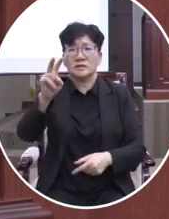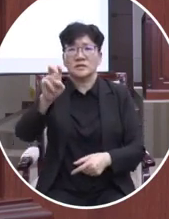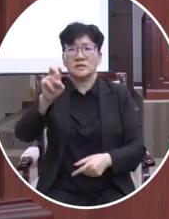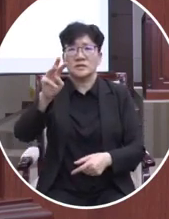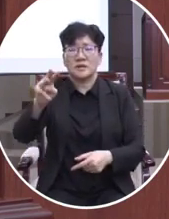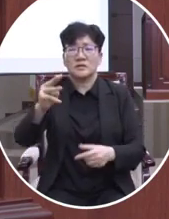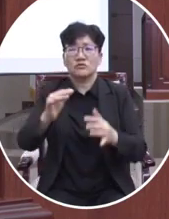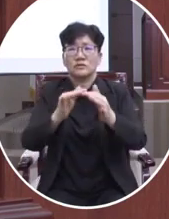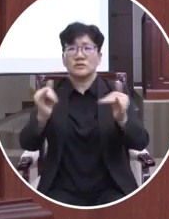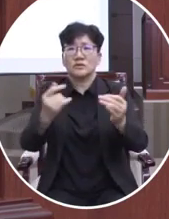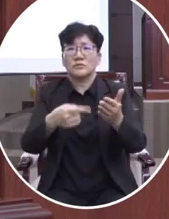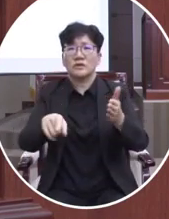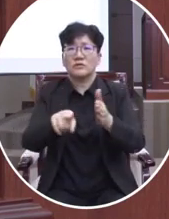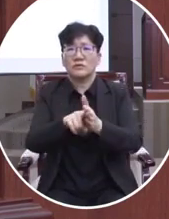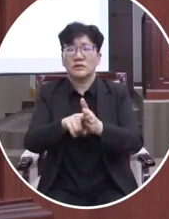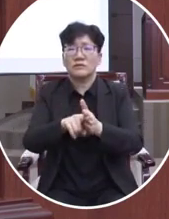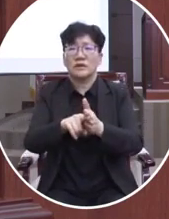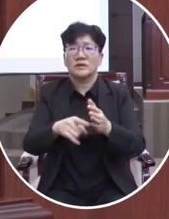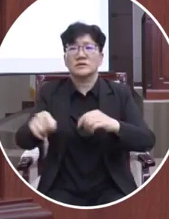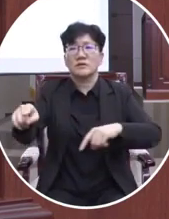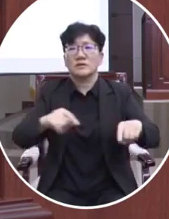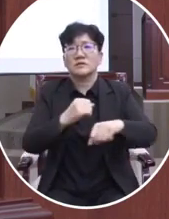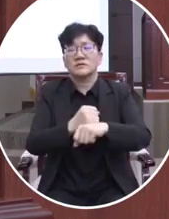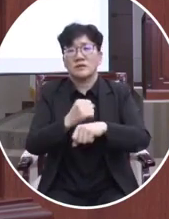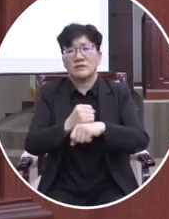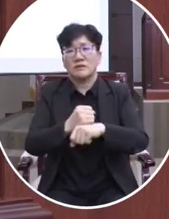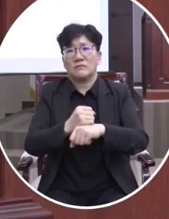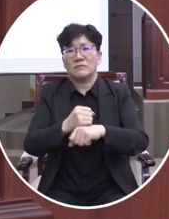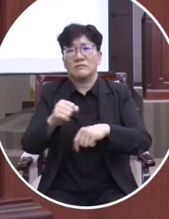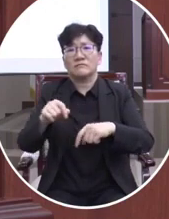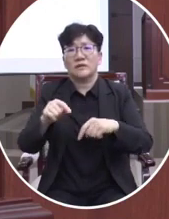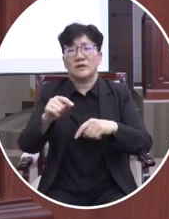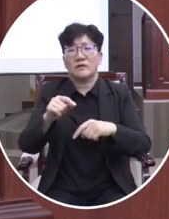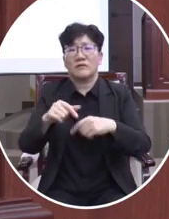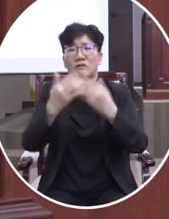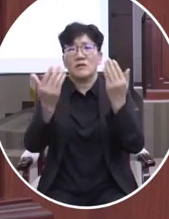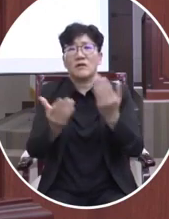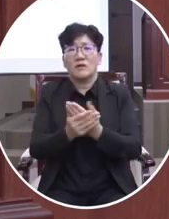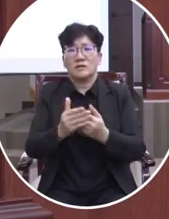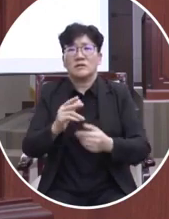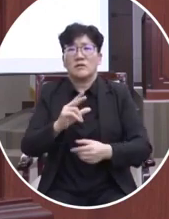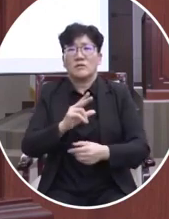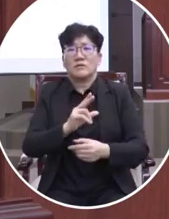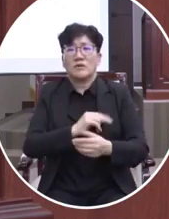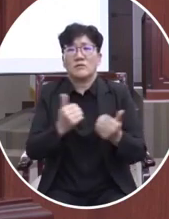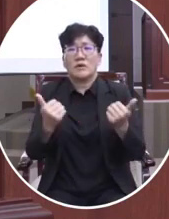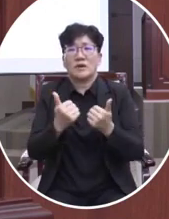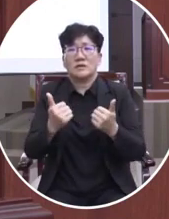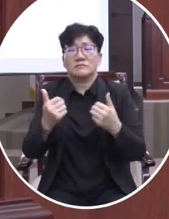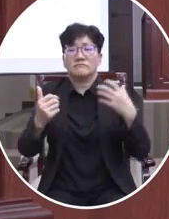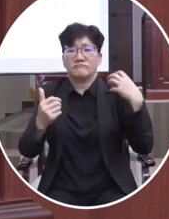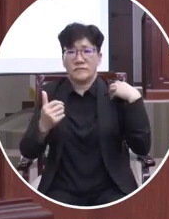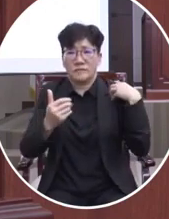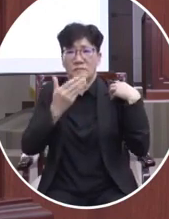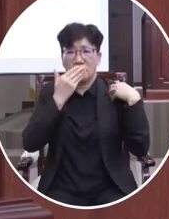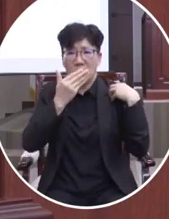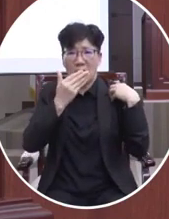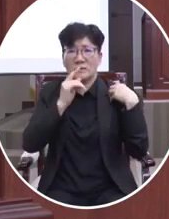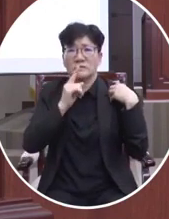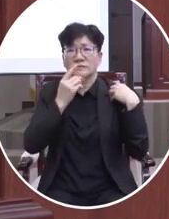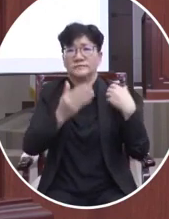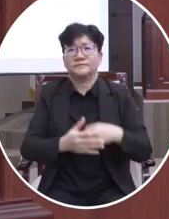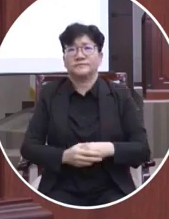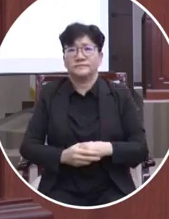2023년 주민을 위해 정치했다고 행정했다고 의회를 책임졌다고 떳떳하게 말할 수 있을 것